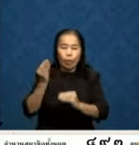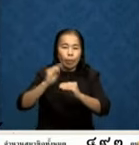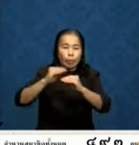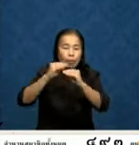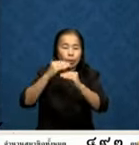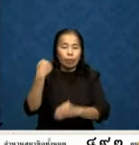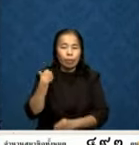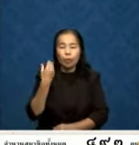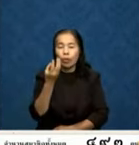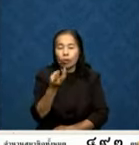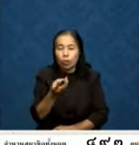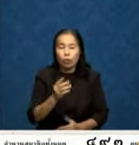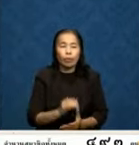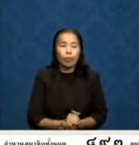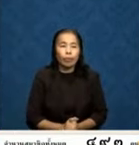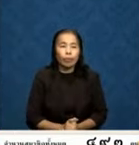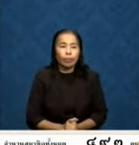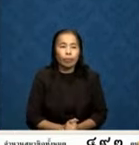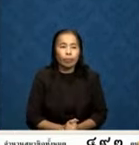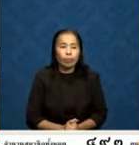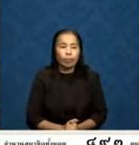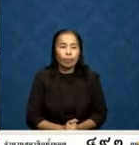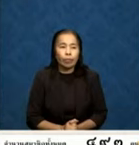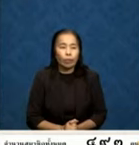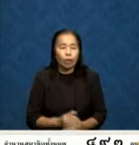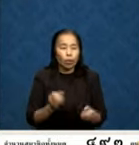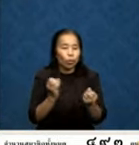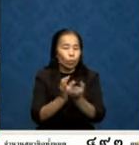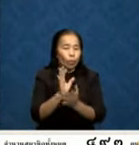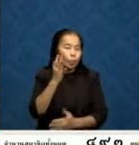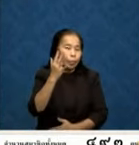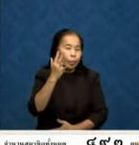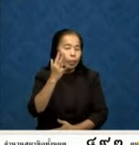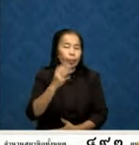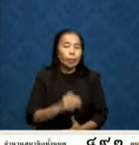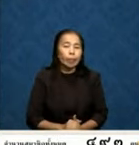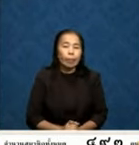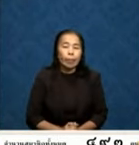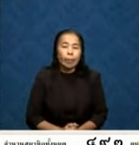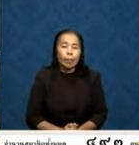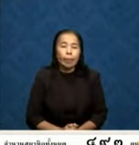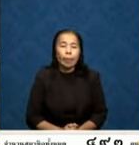ไม่ได้มีผลนะครับในการที่จะไปกระทบในเรื่องของค่าไฟเลยนะครับ